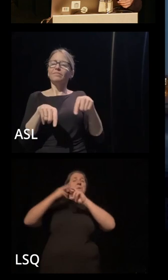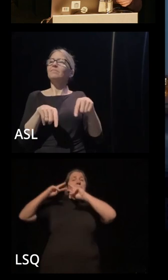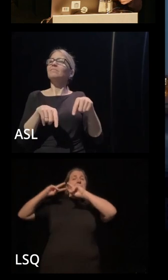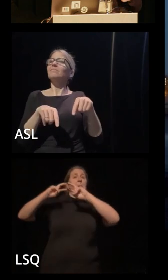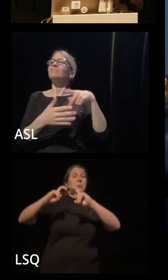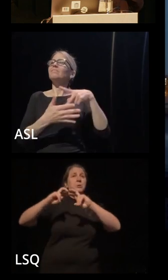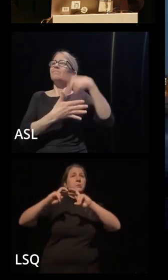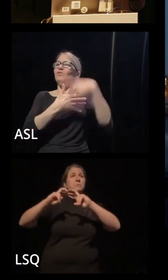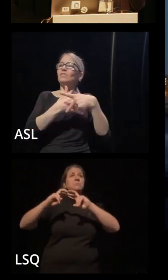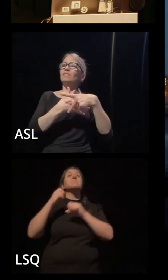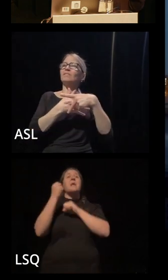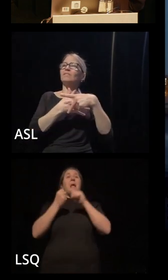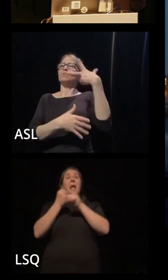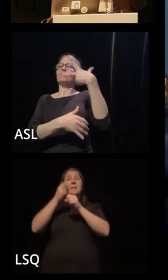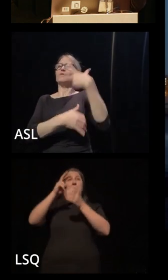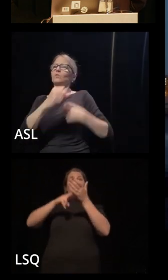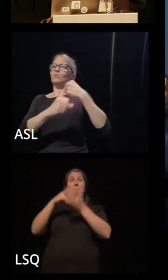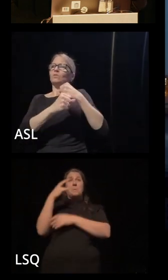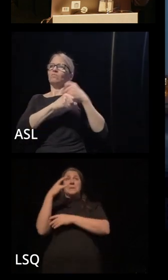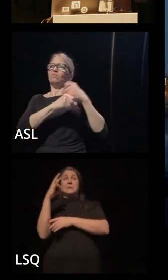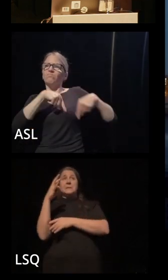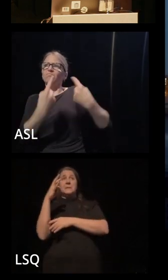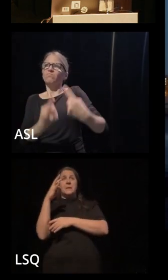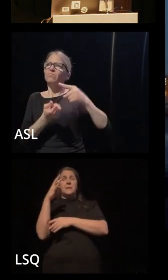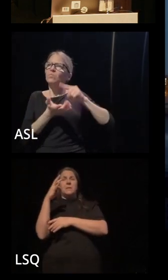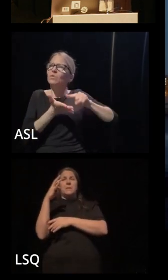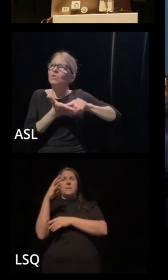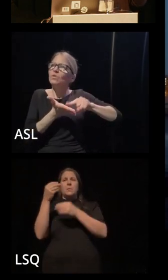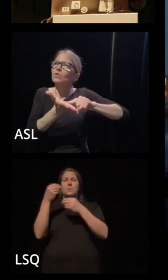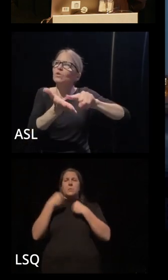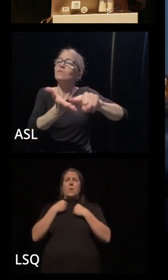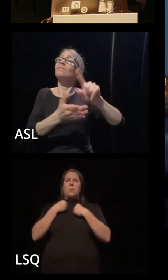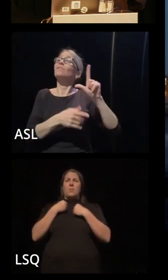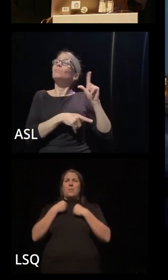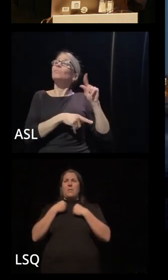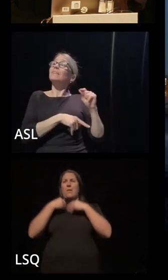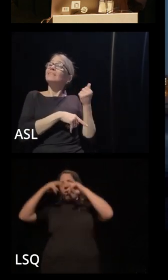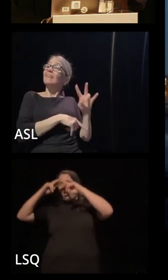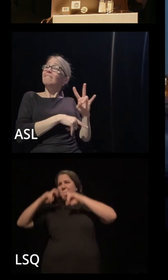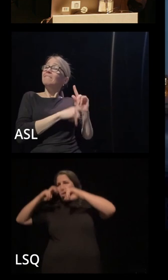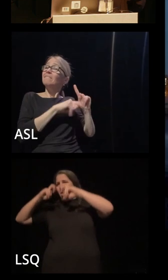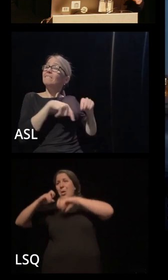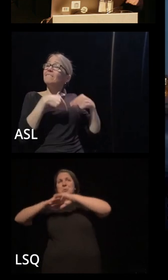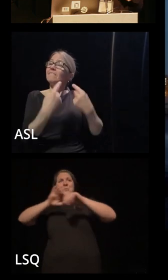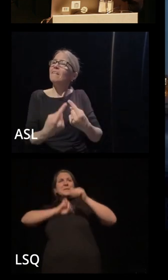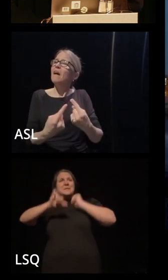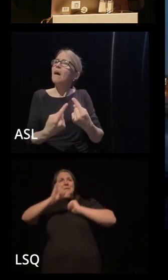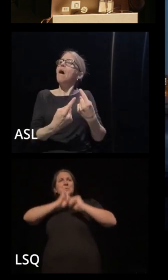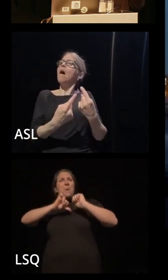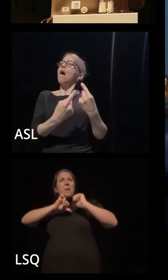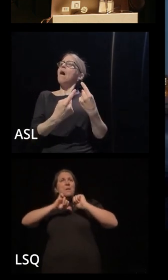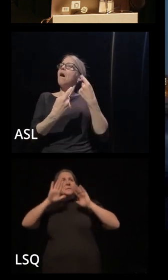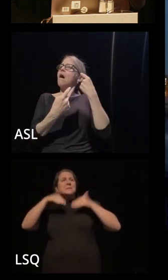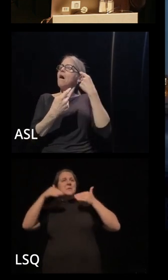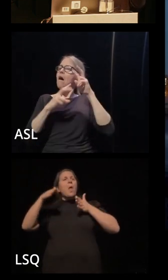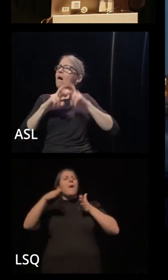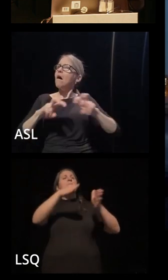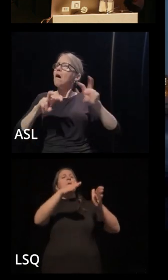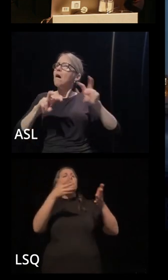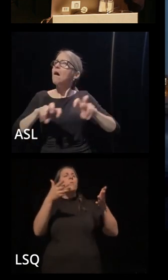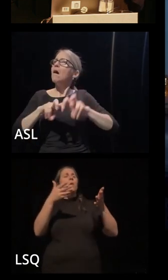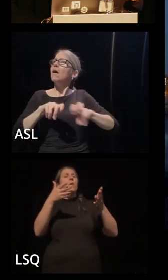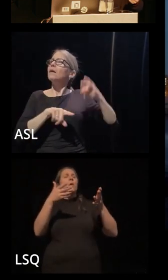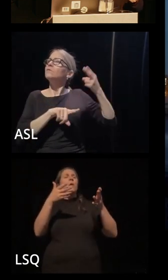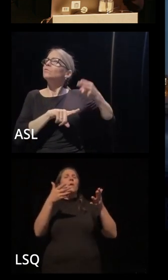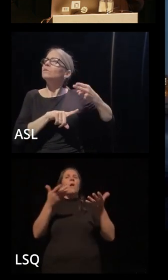2017, c'est un projet qui m'avait amené énormément à me pencher sur l'histoire du fleuve Saint-Laurent, mais j'ai eu envie de me poser la question,